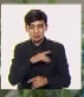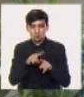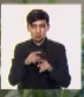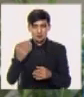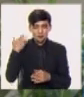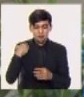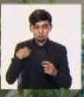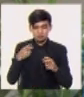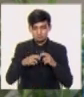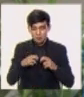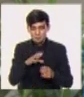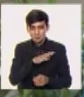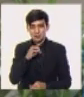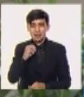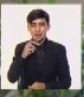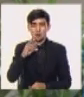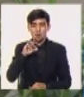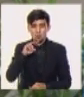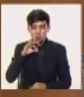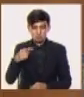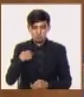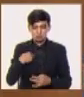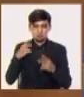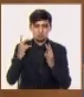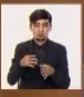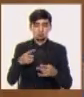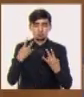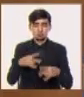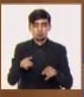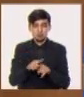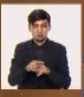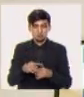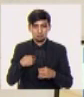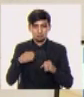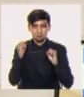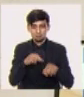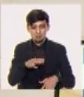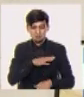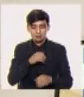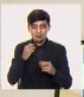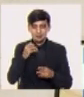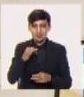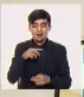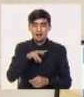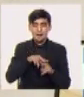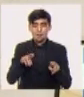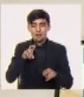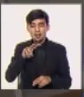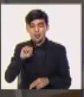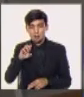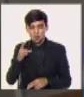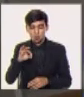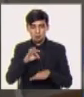вот этих эколого-обусловленных заболеваний, не нужны оказались. Именно такие лаборатории могли бы сейчас выяснить, почему люди так